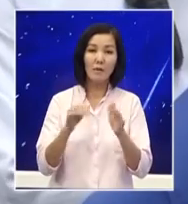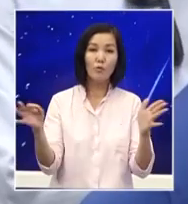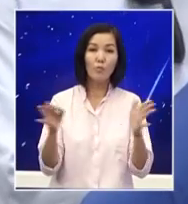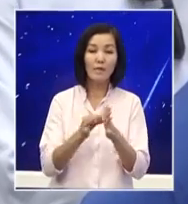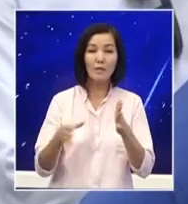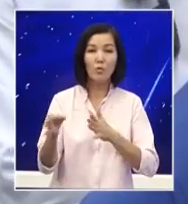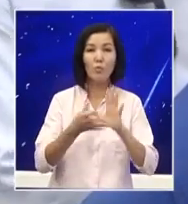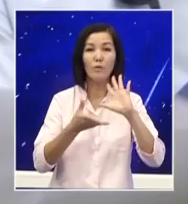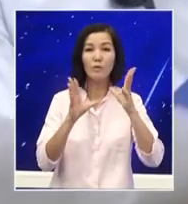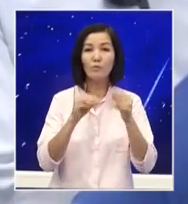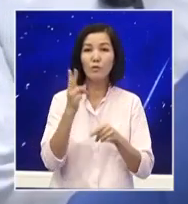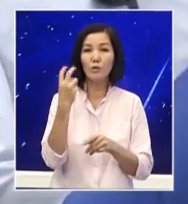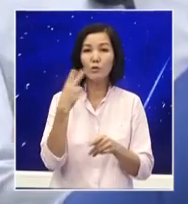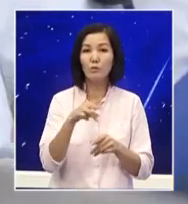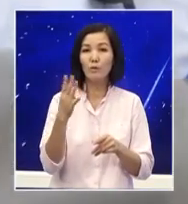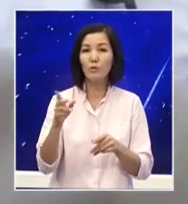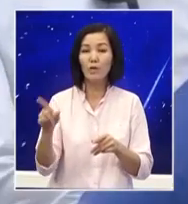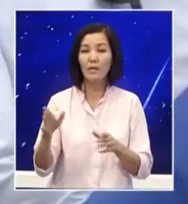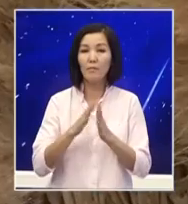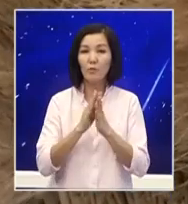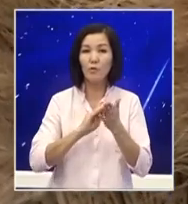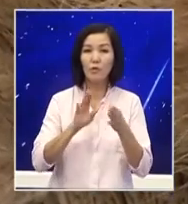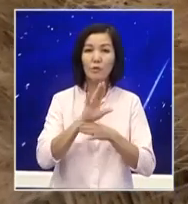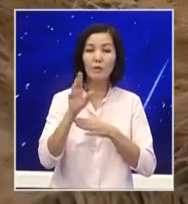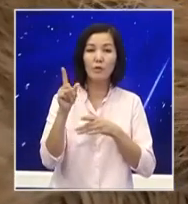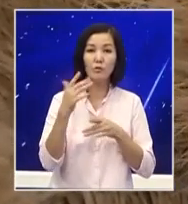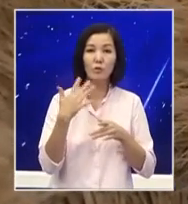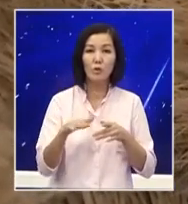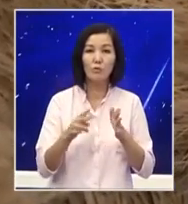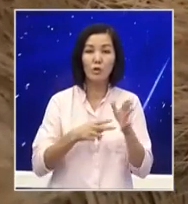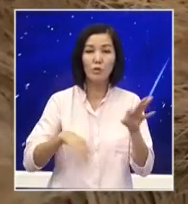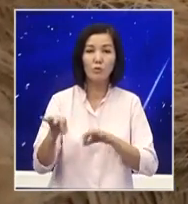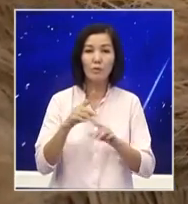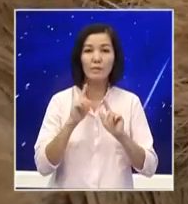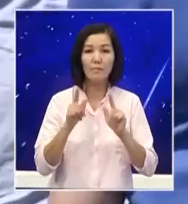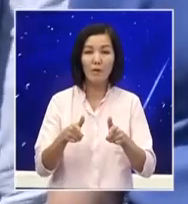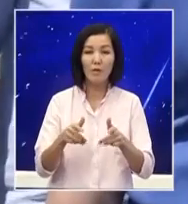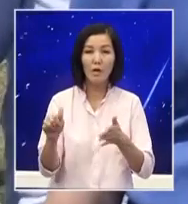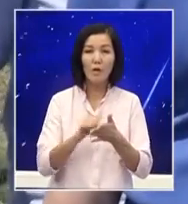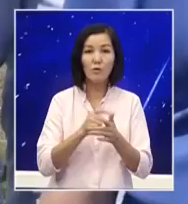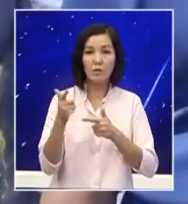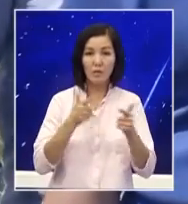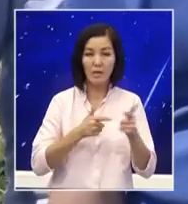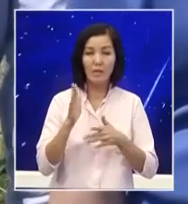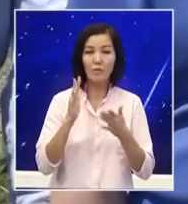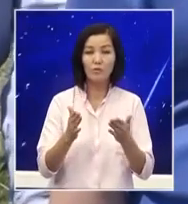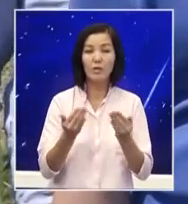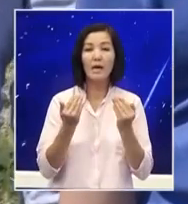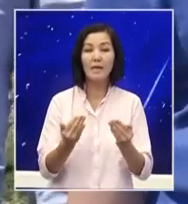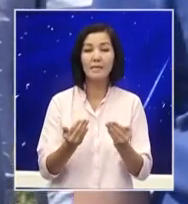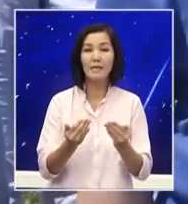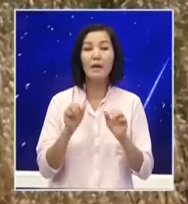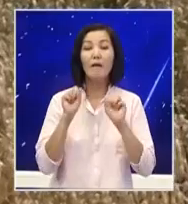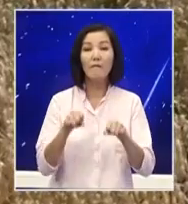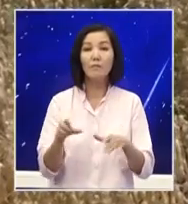облыс бойынша 224 адам өтініш берген, 157-сінің жобасы мақұлданды. Қалғаны құжаттар рәсімдеу үстінде. Мамандар бұл